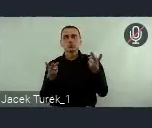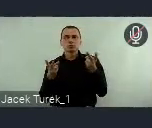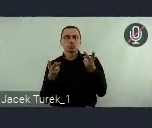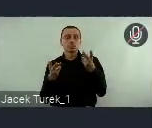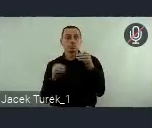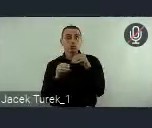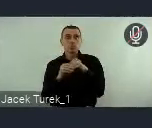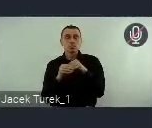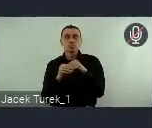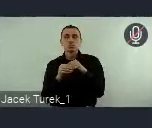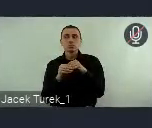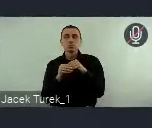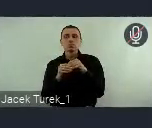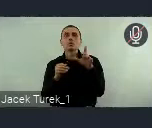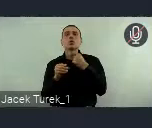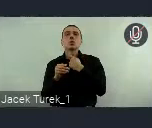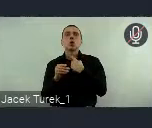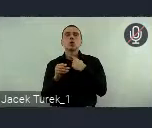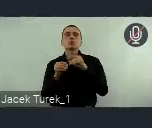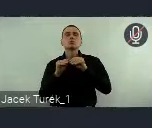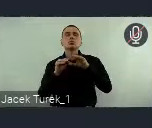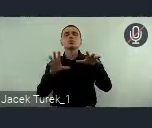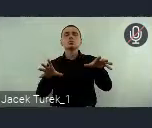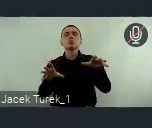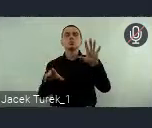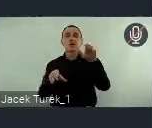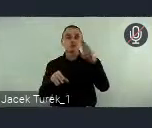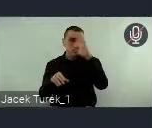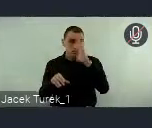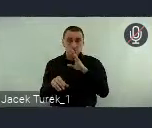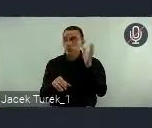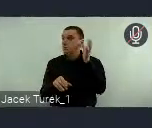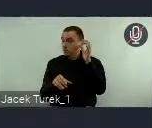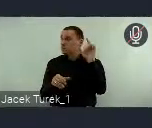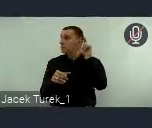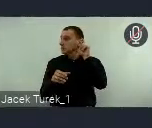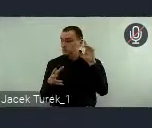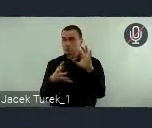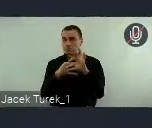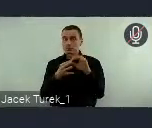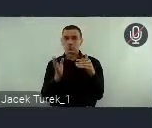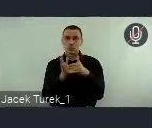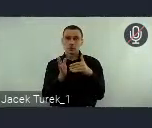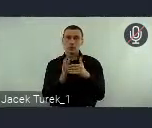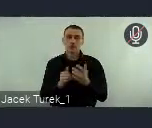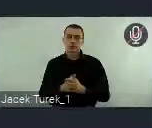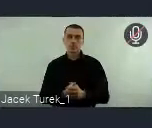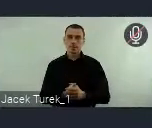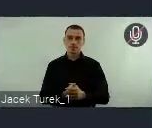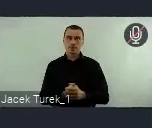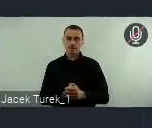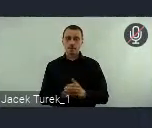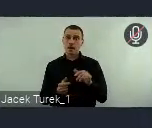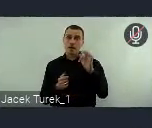chcecie żeby ten nagłośniony koncert w dobry sposób trafiał do do ucha odbiorcy i wtedy już na przykład pętla indukcyjna miałaby uzasadnienie albo System FM